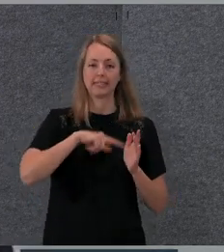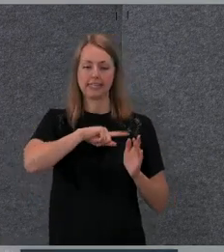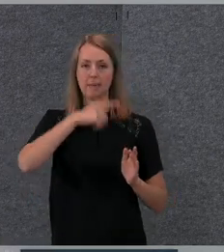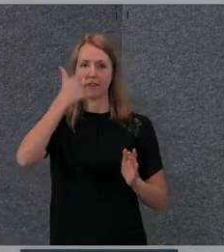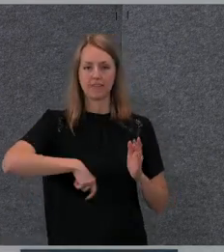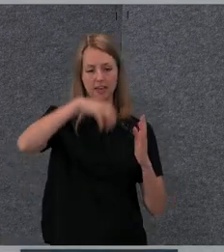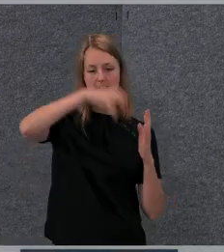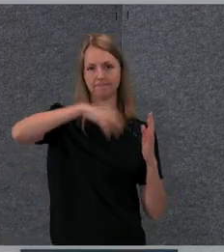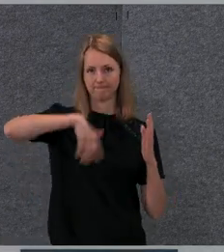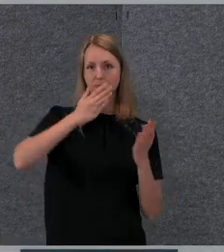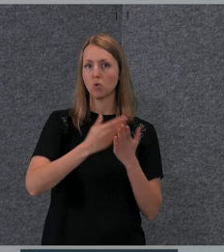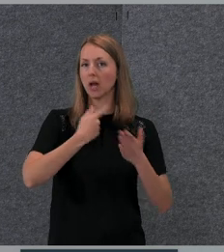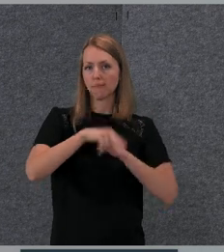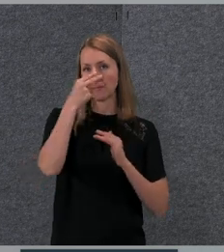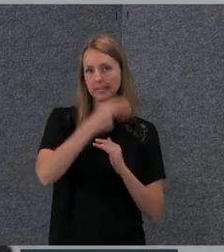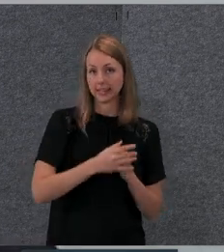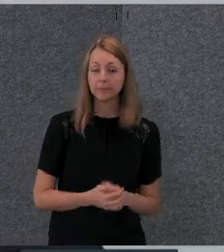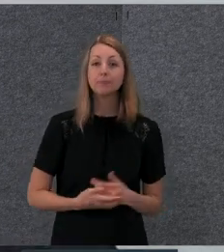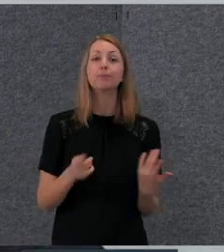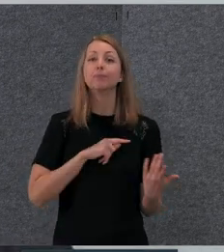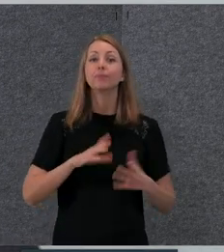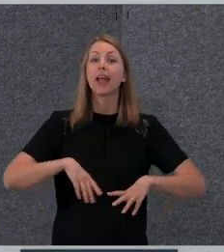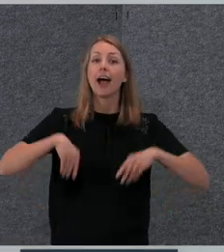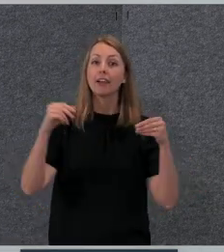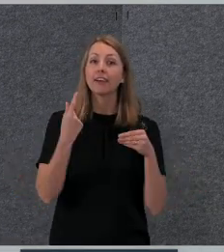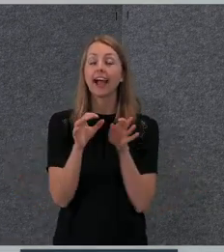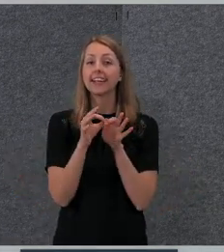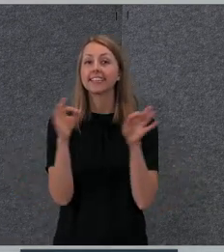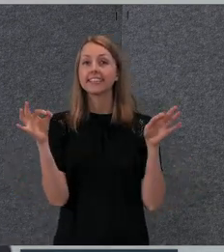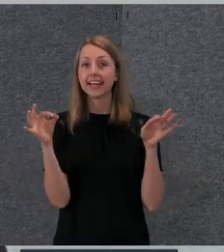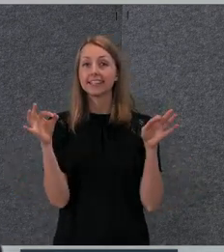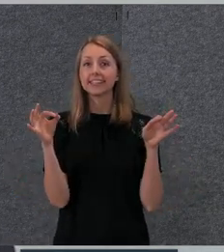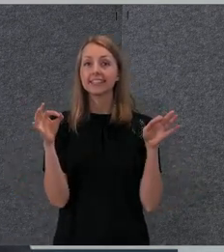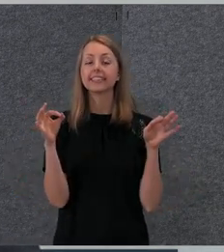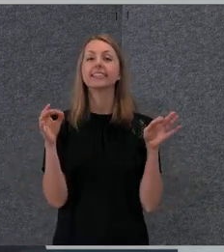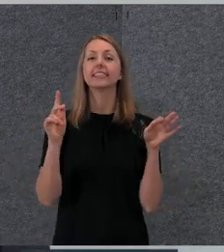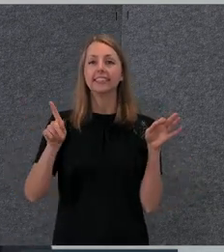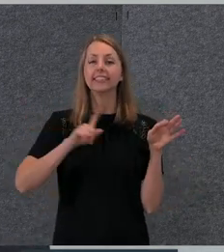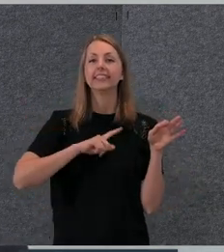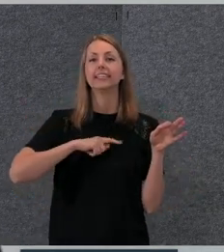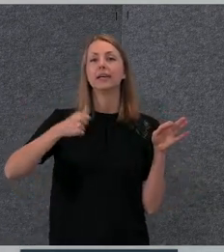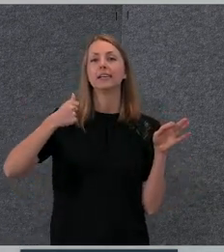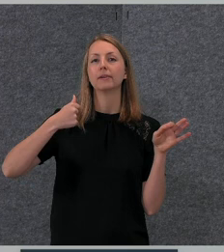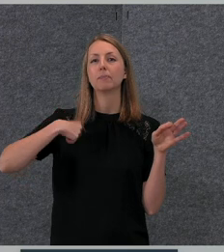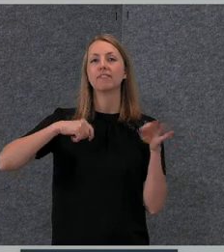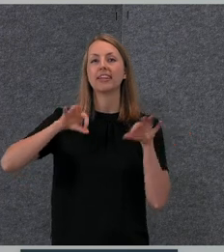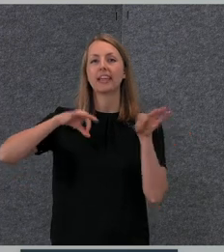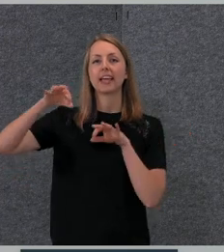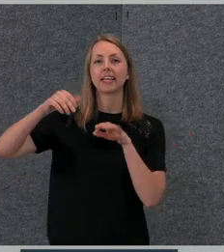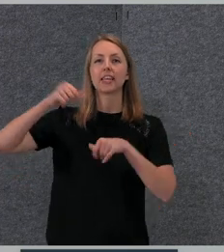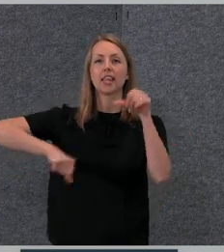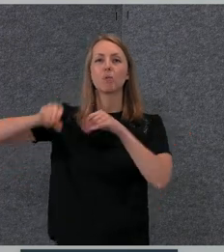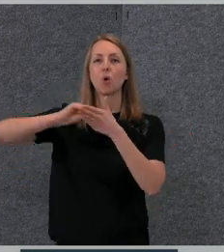Ja, ich fange an mit einem Satz, den habe ich der Bielefelder Leiterin der Laborschule